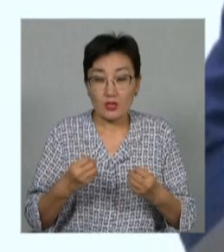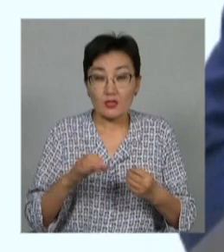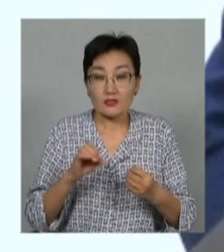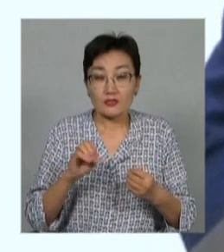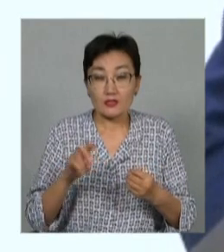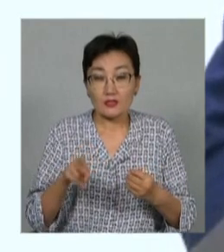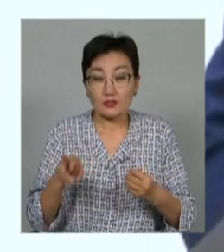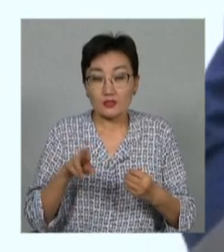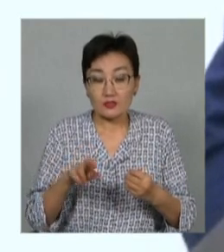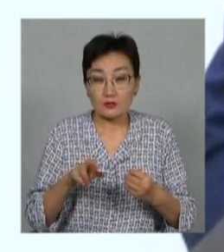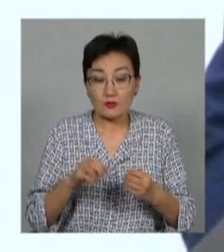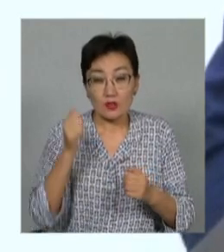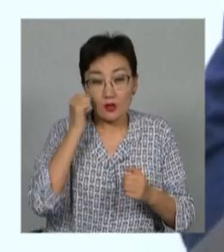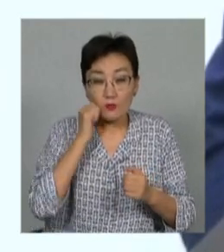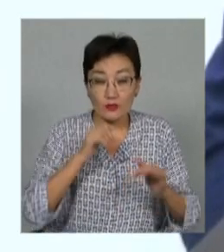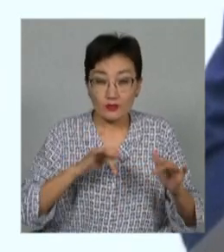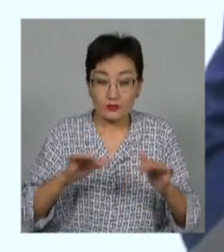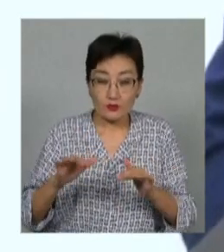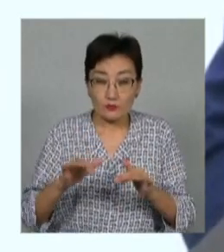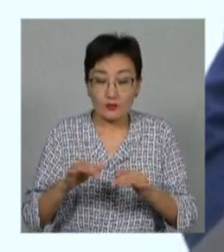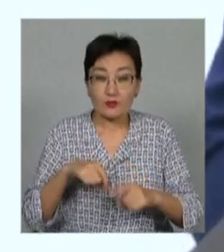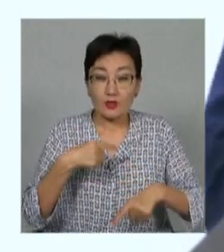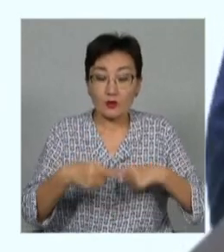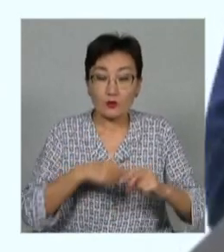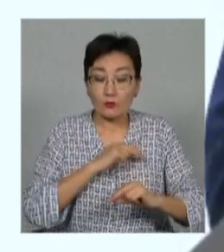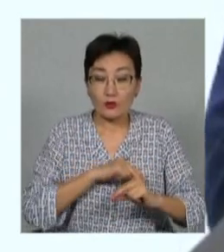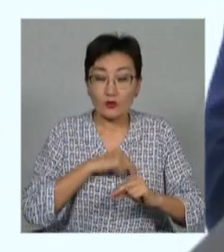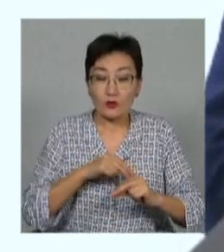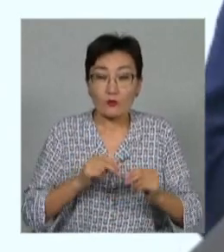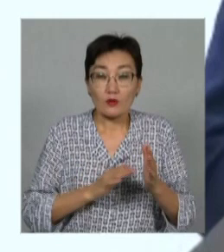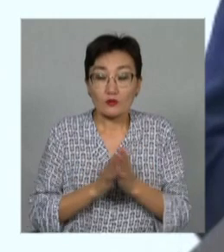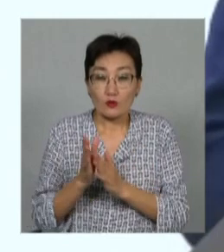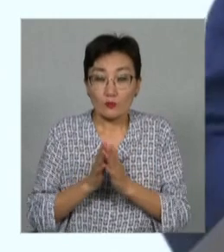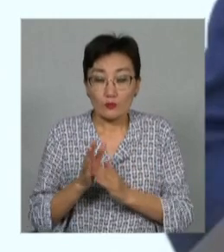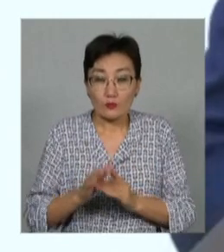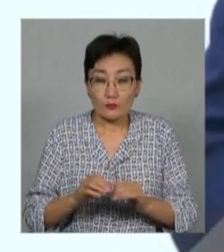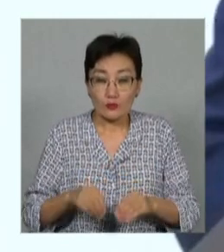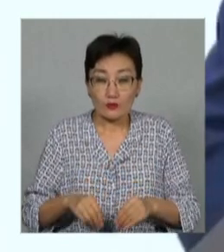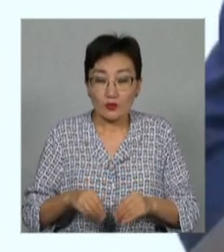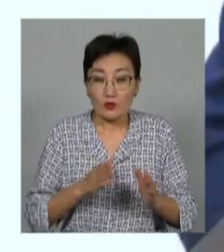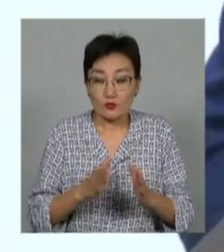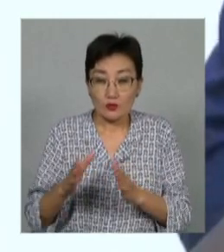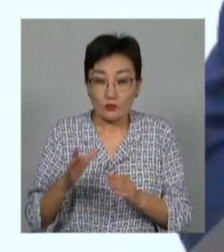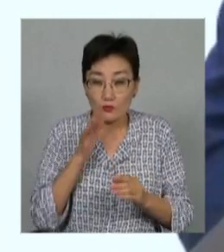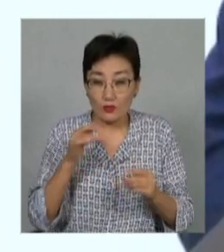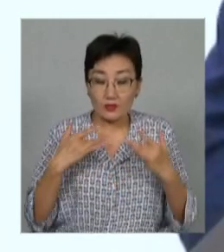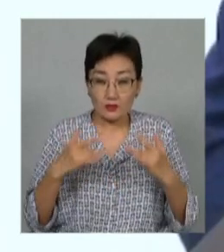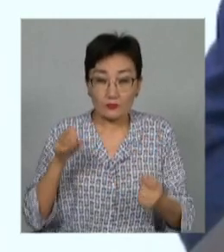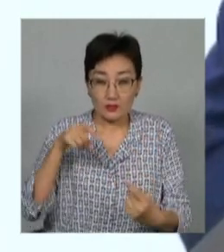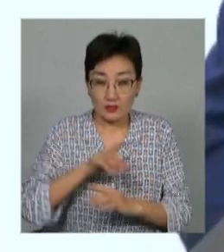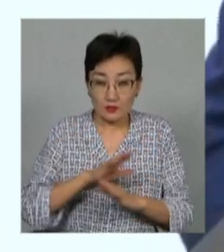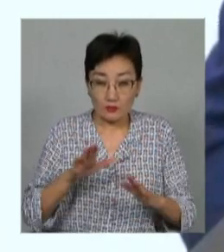селекцияның ескірген әдістеріне негізделген тұқым шаруашылығын жүйесі де уақыт талаптарына сай емес.